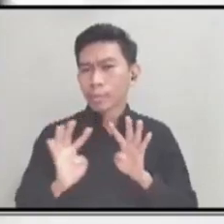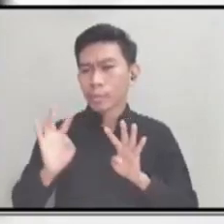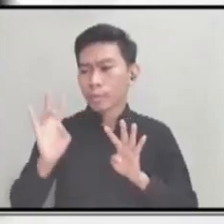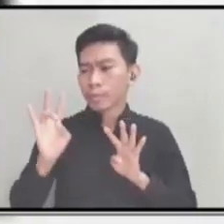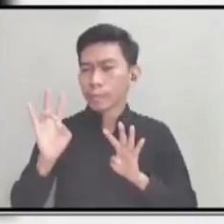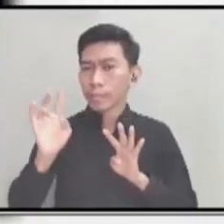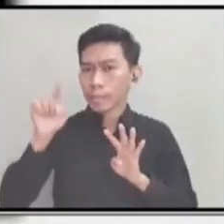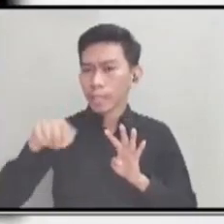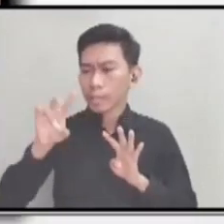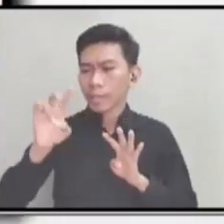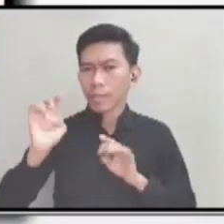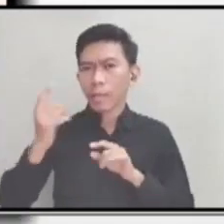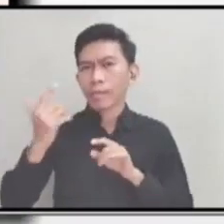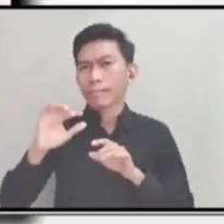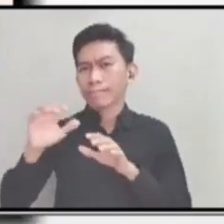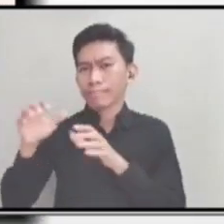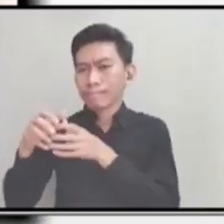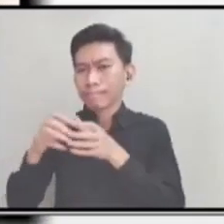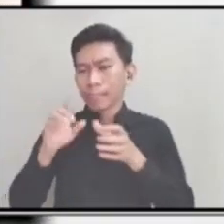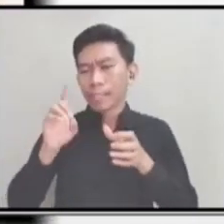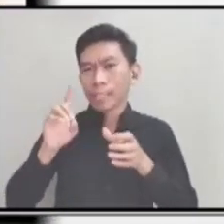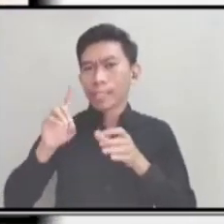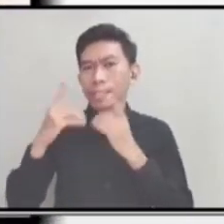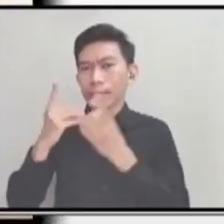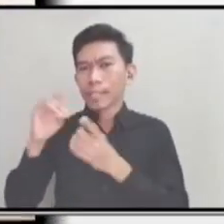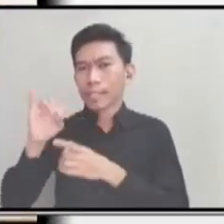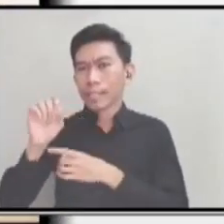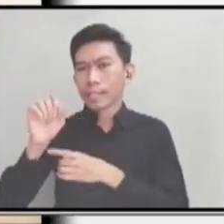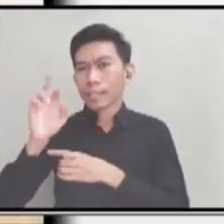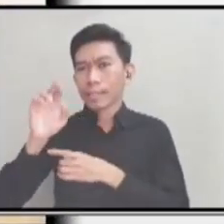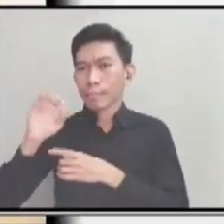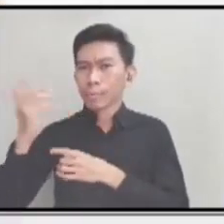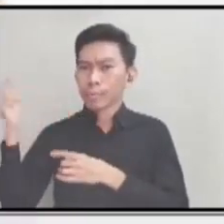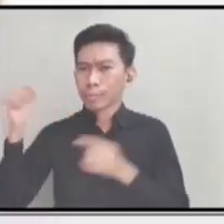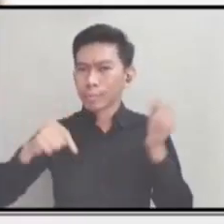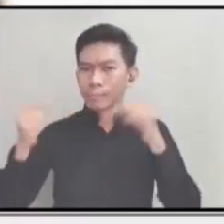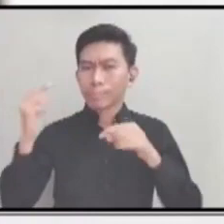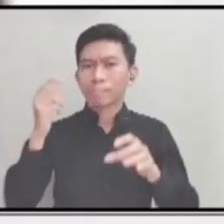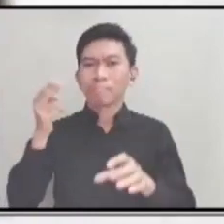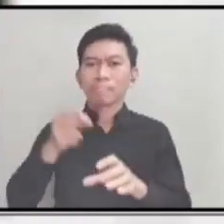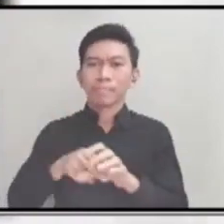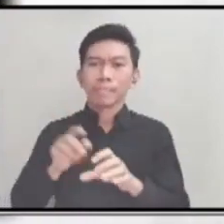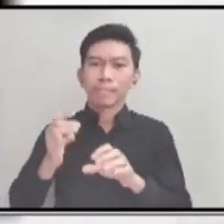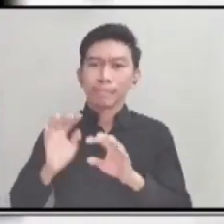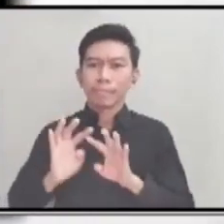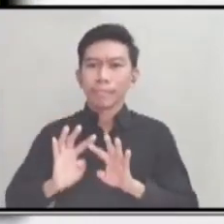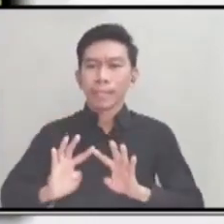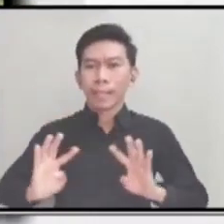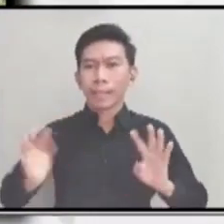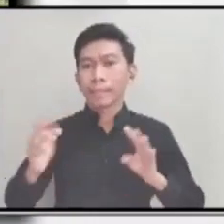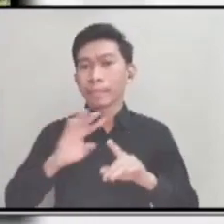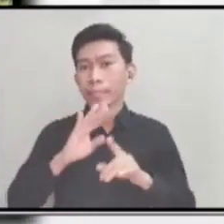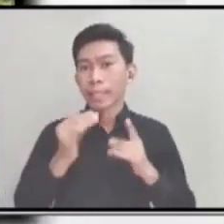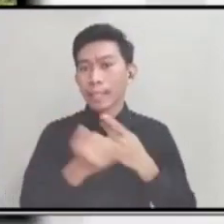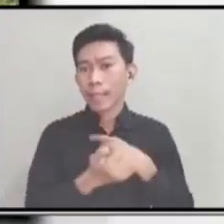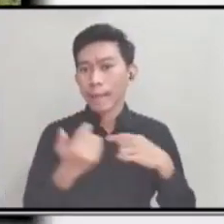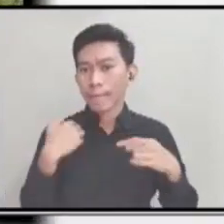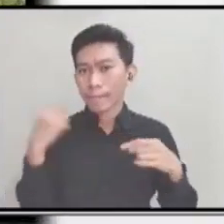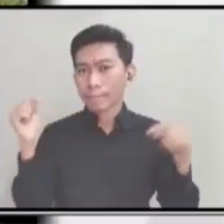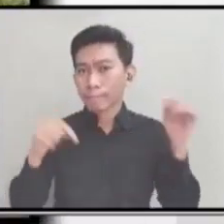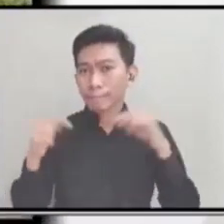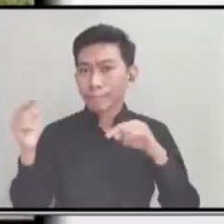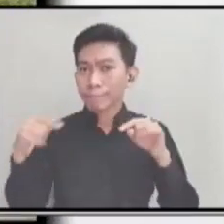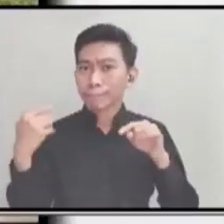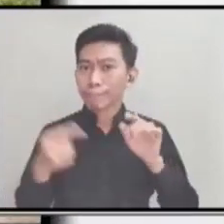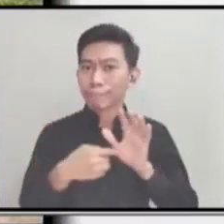hanggang District 6 ang lumahok sa palaro. Dito'y ibinida rin ng iba't ibang barangay ang kanilang basketball teams at